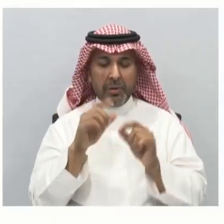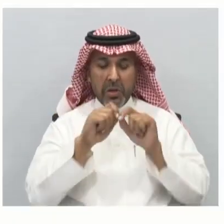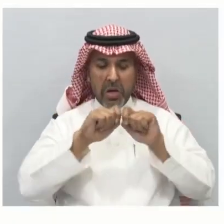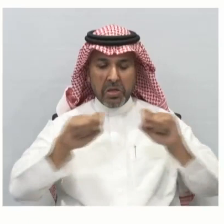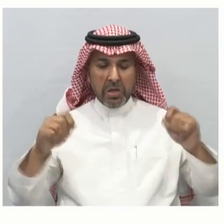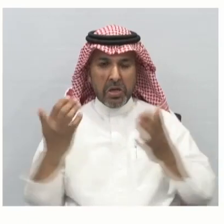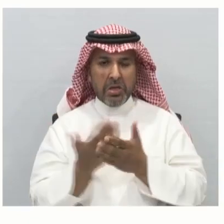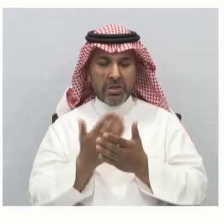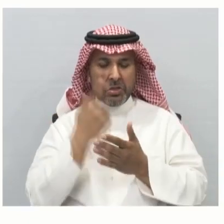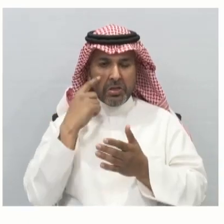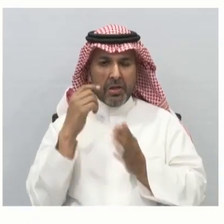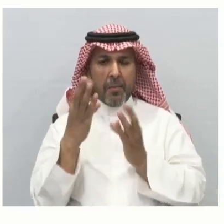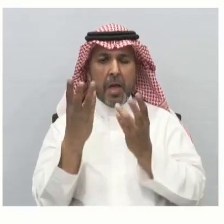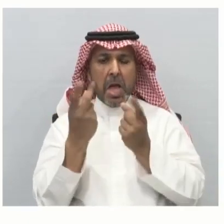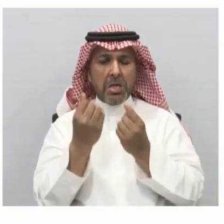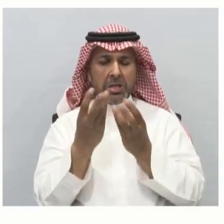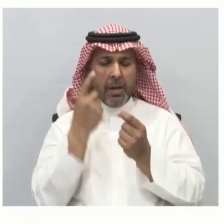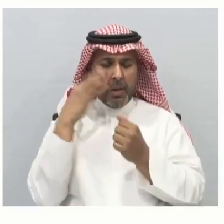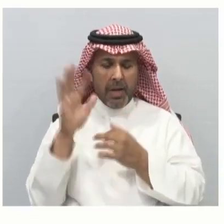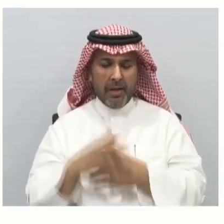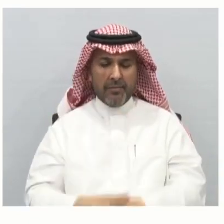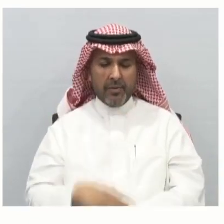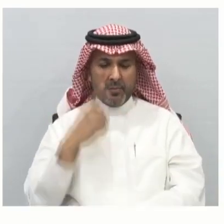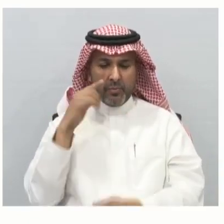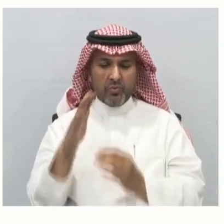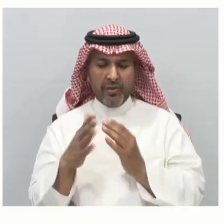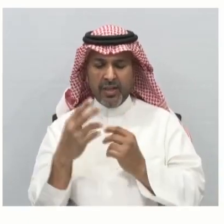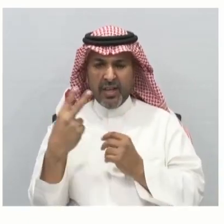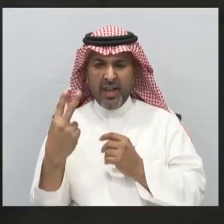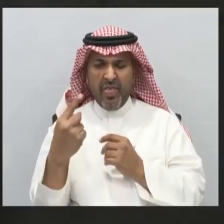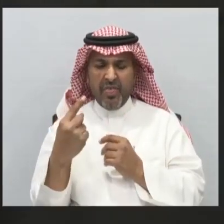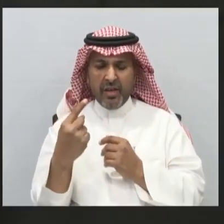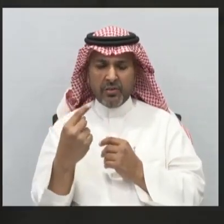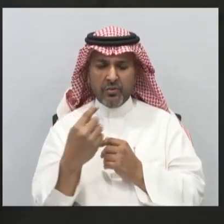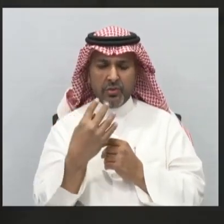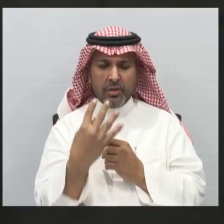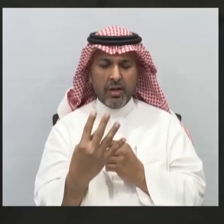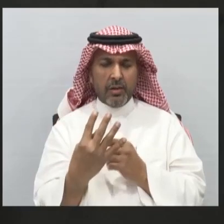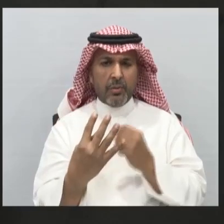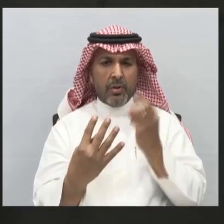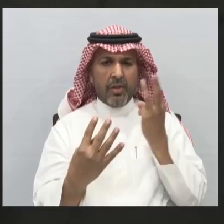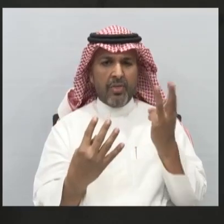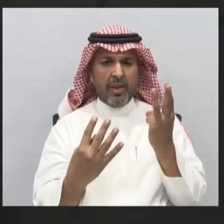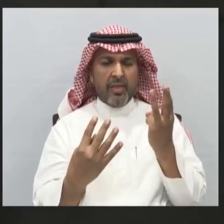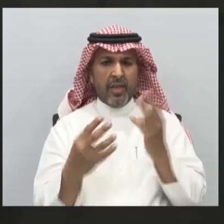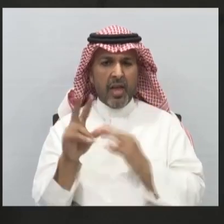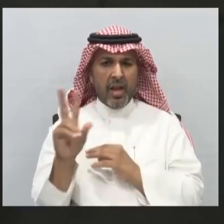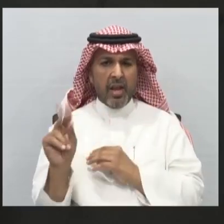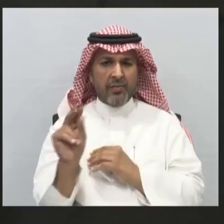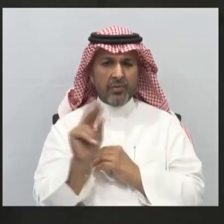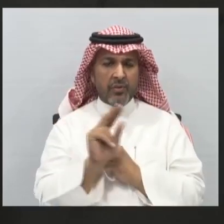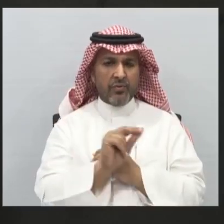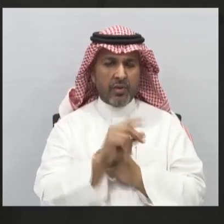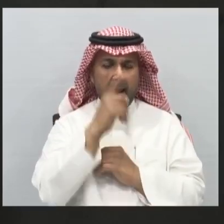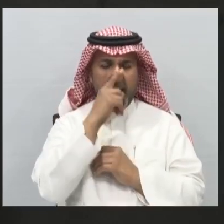12 جزء عندنا اربعه اجزاء عندي ثلاثه اجزاء يعني الكسور عندي ليست مجزاه بنفس